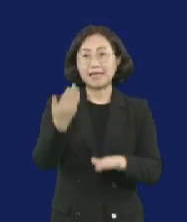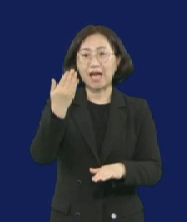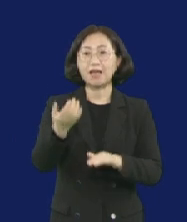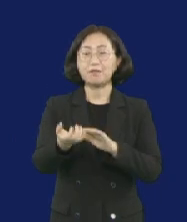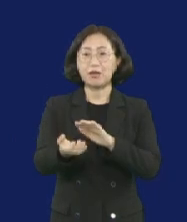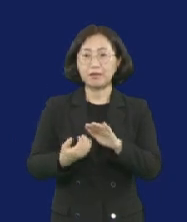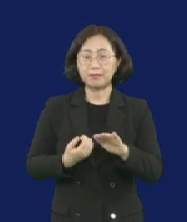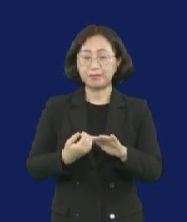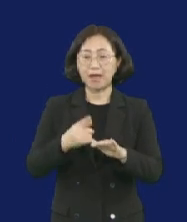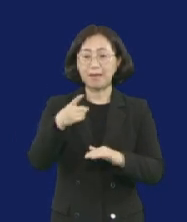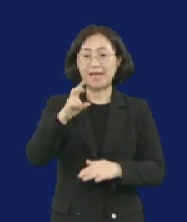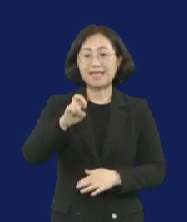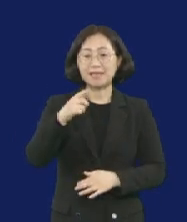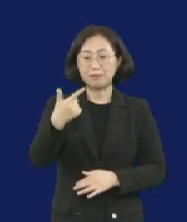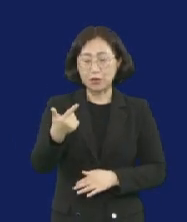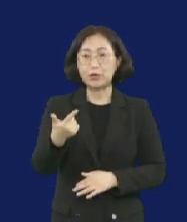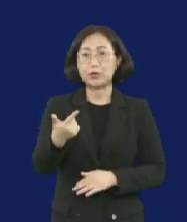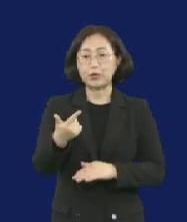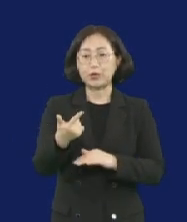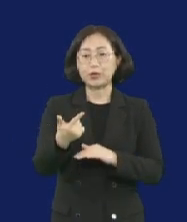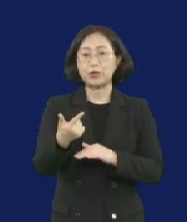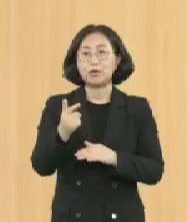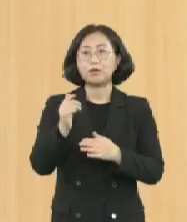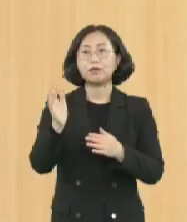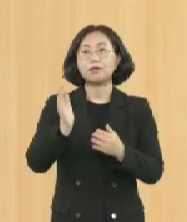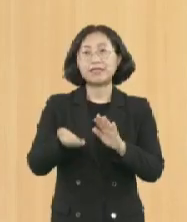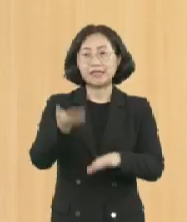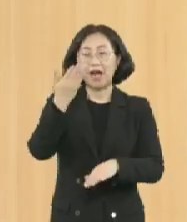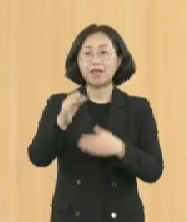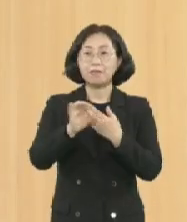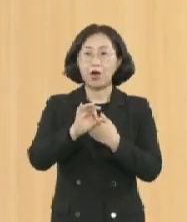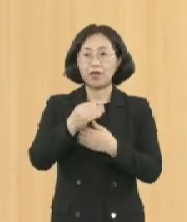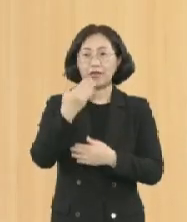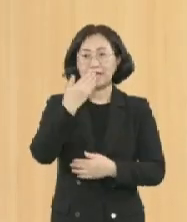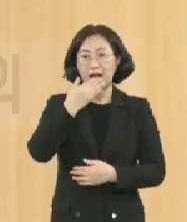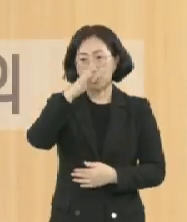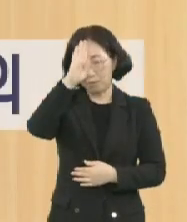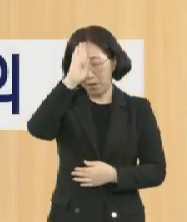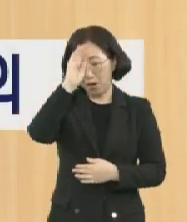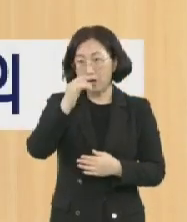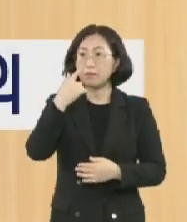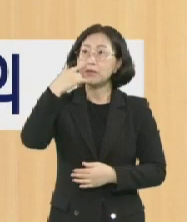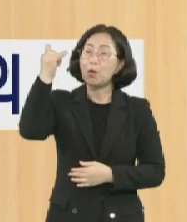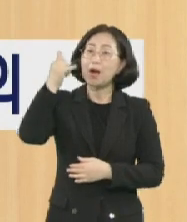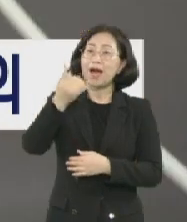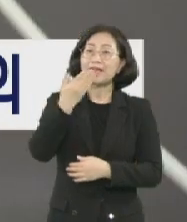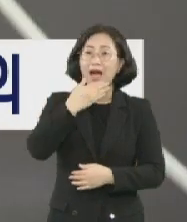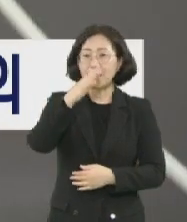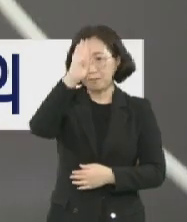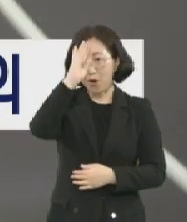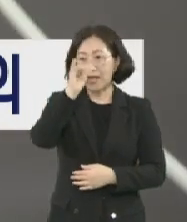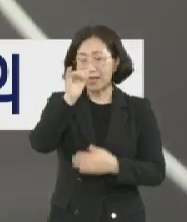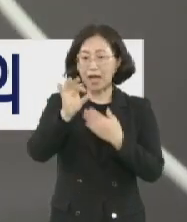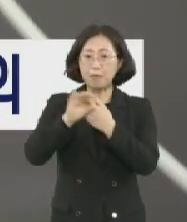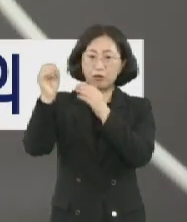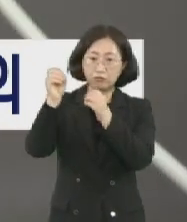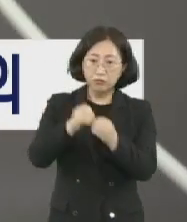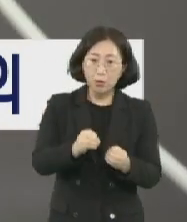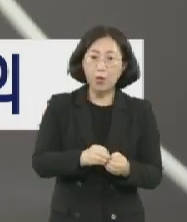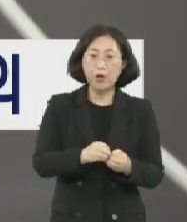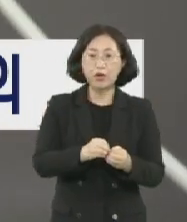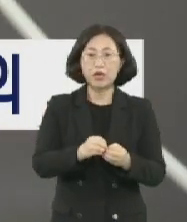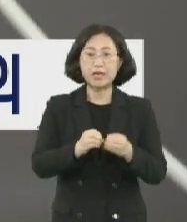전단계, 126부터는 당뇨병으로 봅니다. 특히 부모님이 당뇨를 앓고 있다면 유병률이